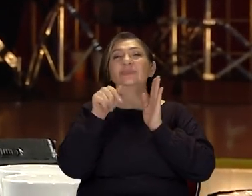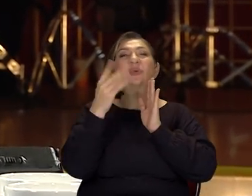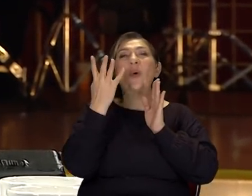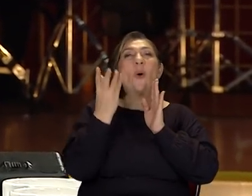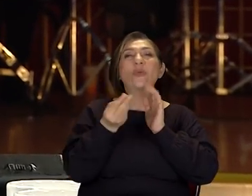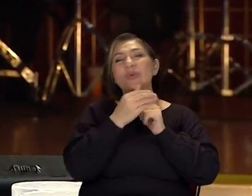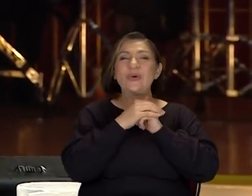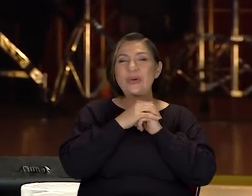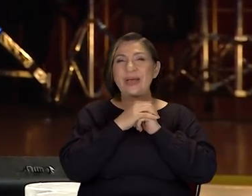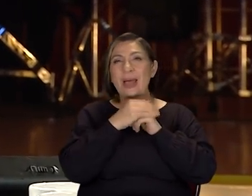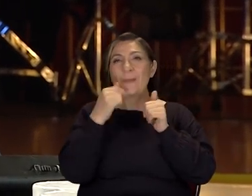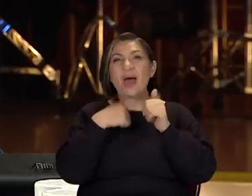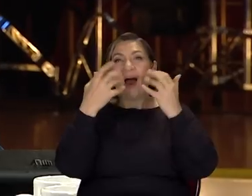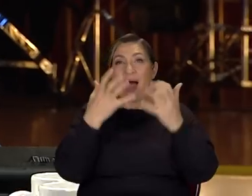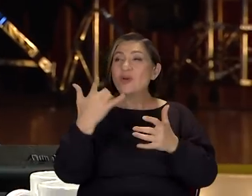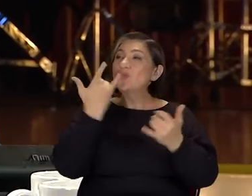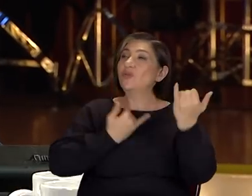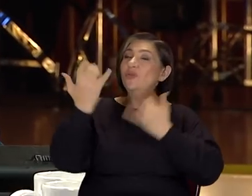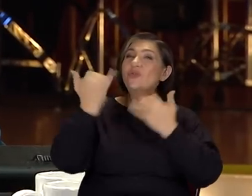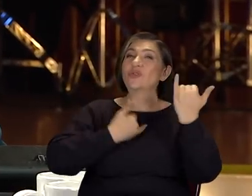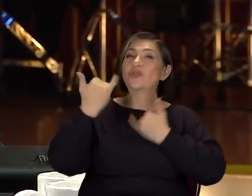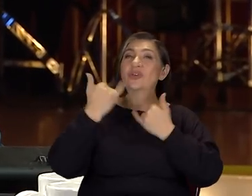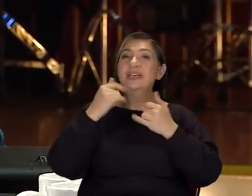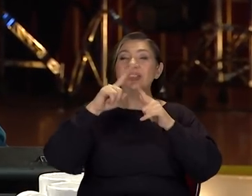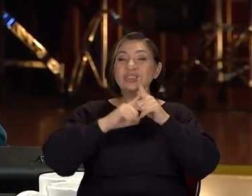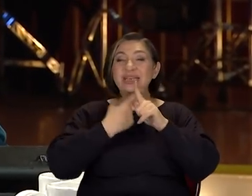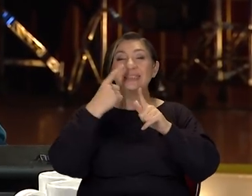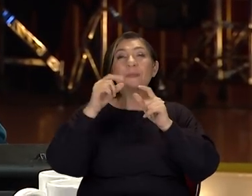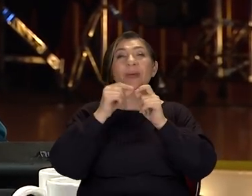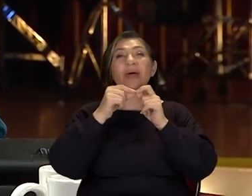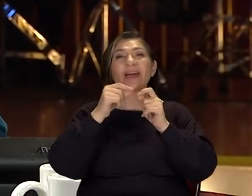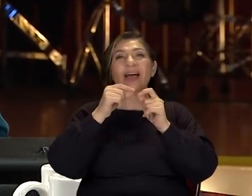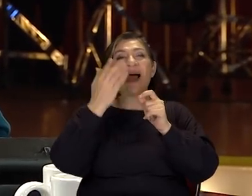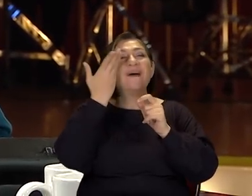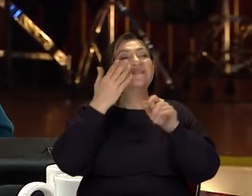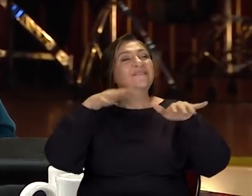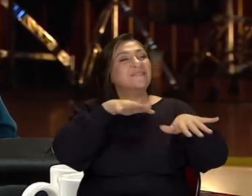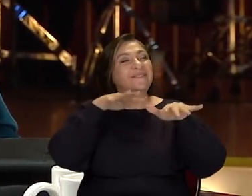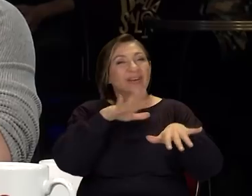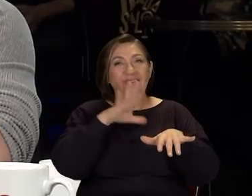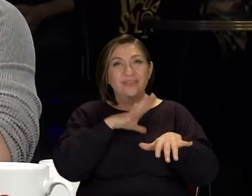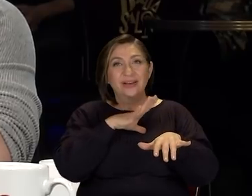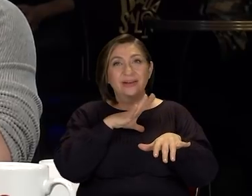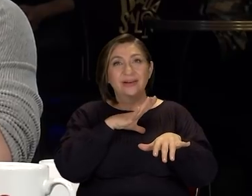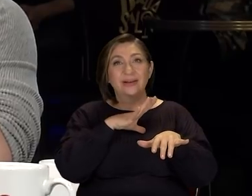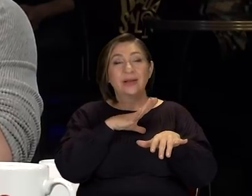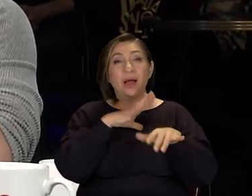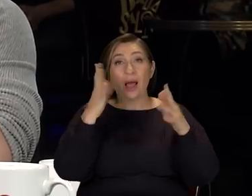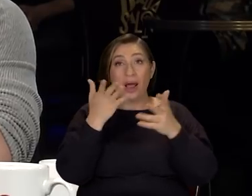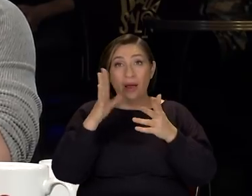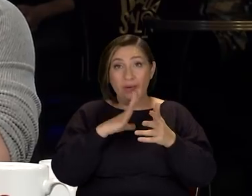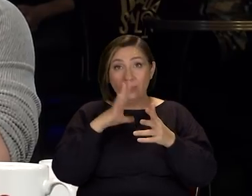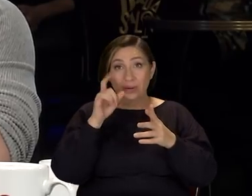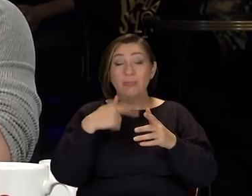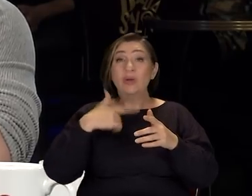oldu o? Bana ağır küfürler eden Justin Bieber'cılar vardı. Evet var. Ben de severler. Hala mı var?